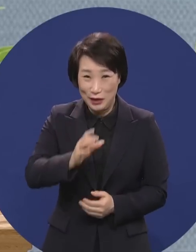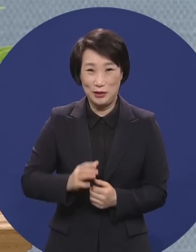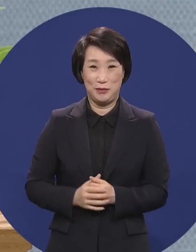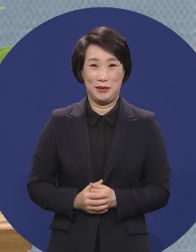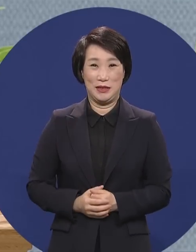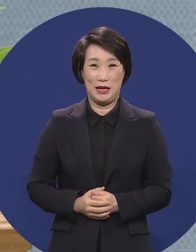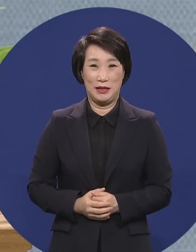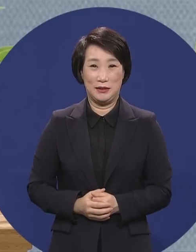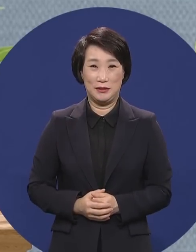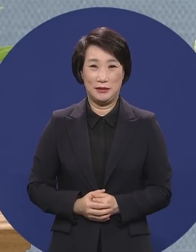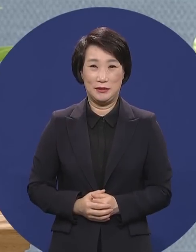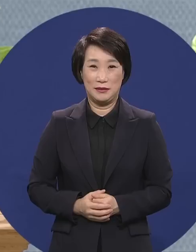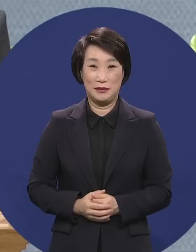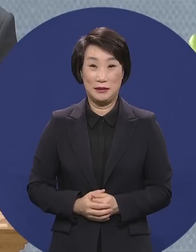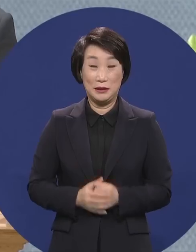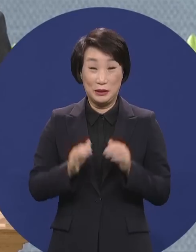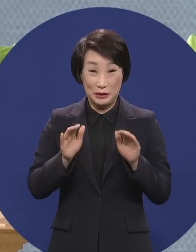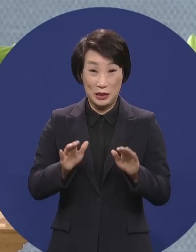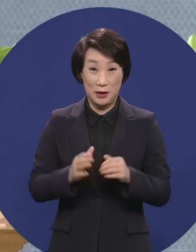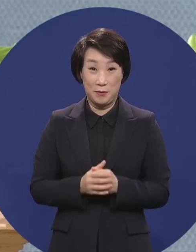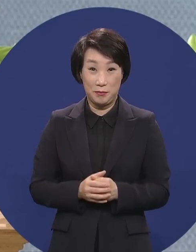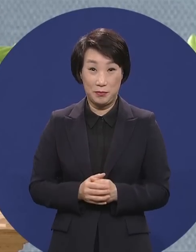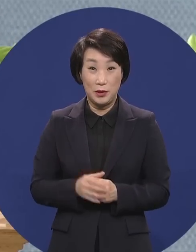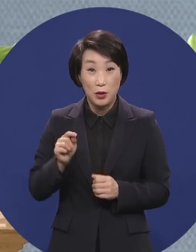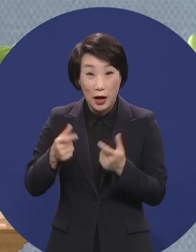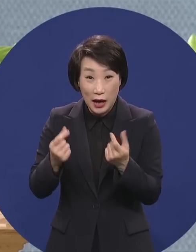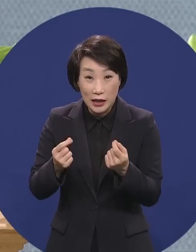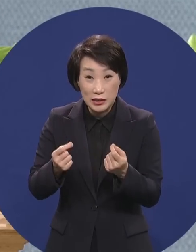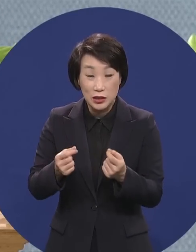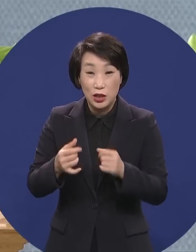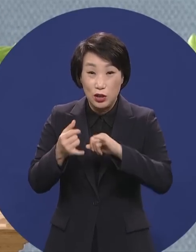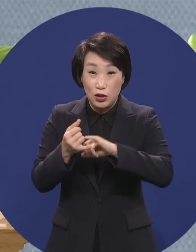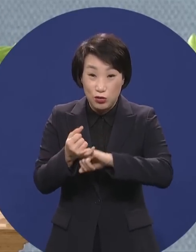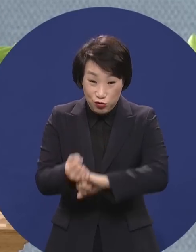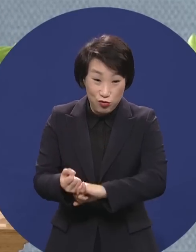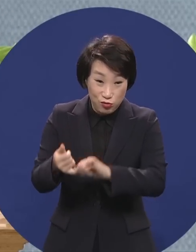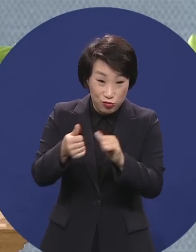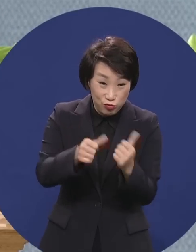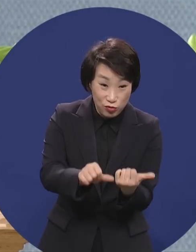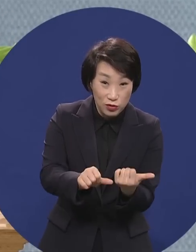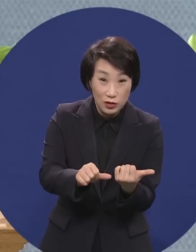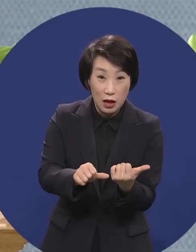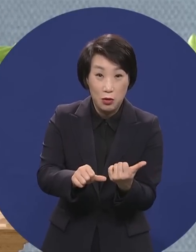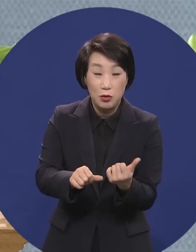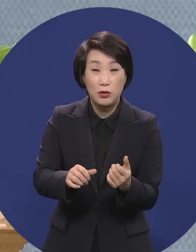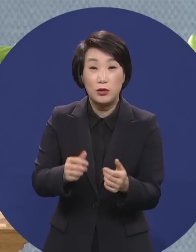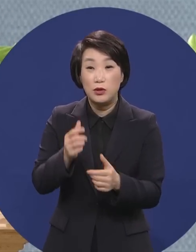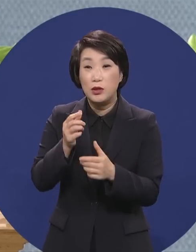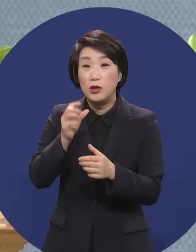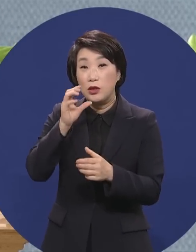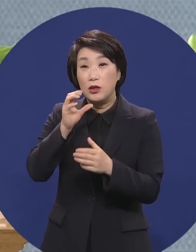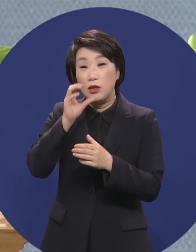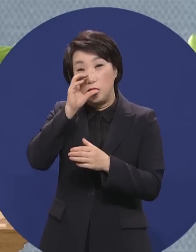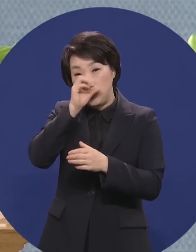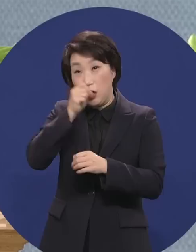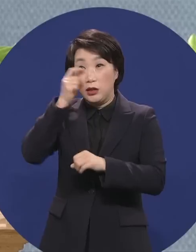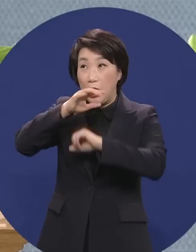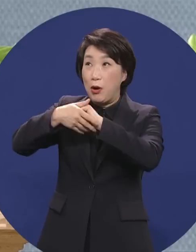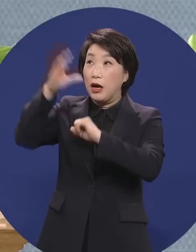됩니다. 자, 이렇게 정령죽을이라는 실과를 먹게 될 때